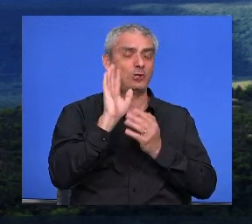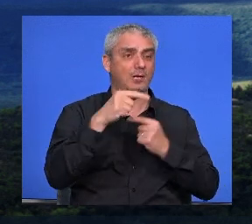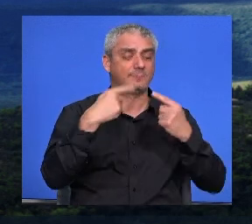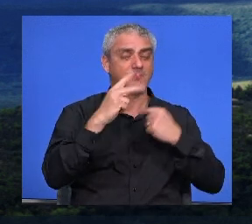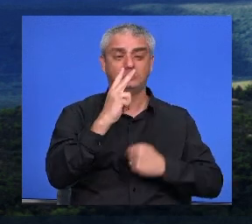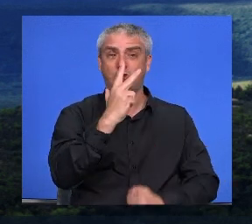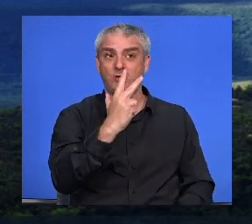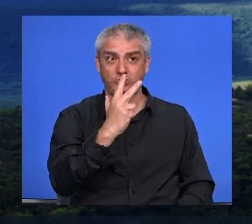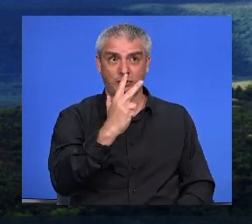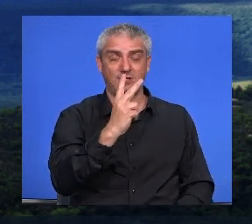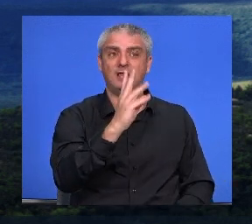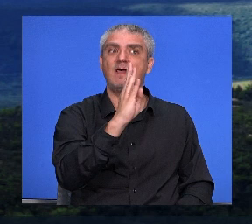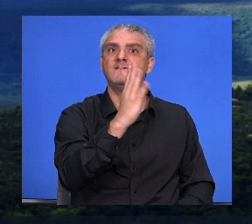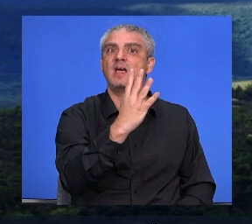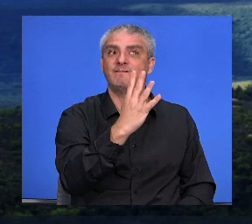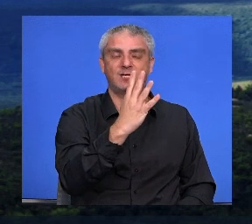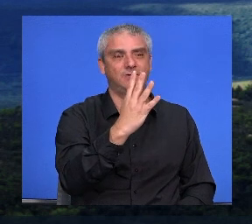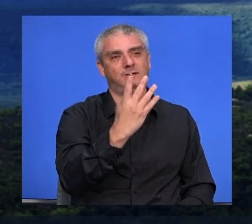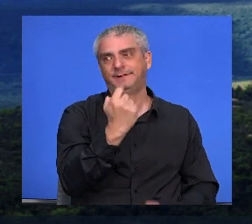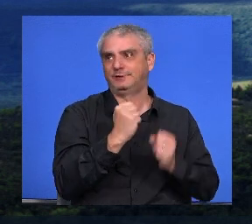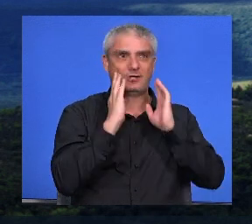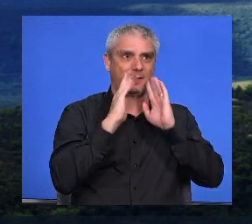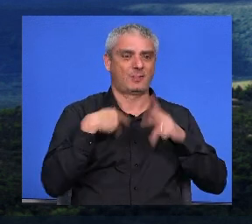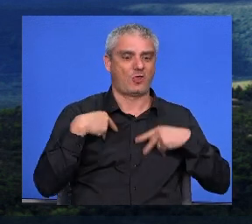שלישי, וברביעי, כמעט קשה להאמין שאנחנו